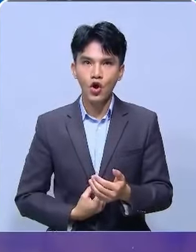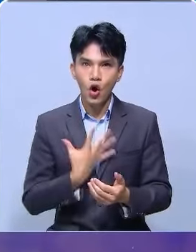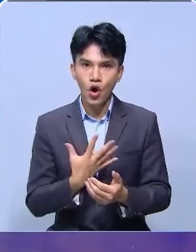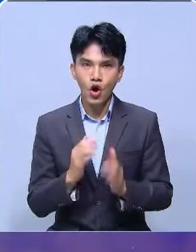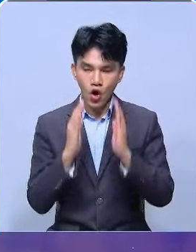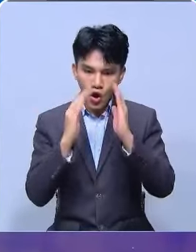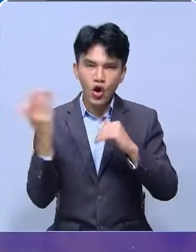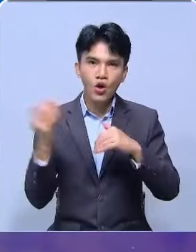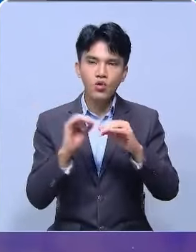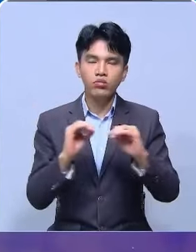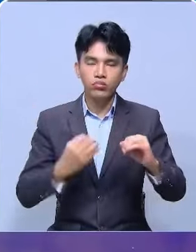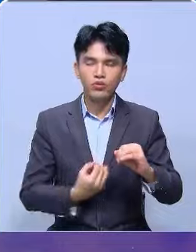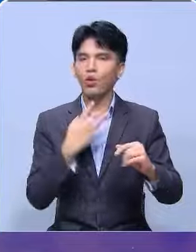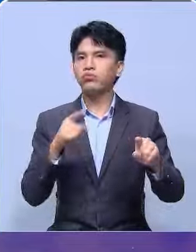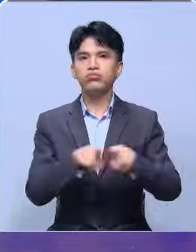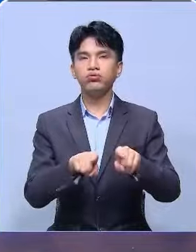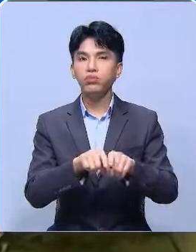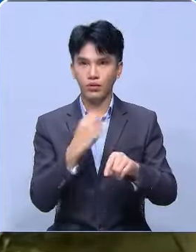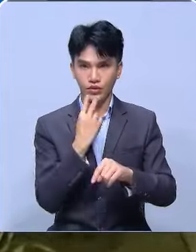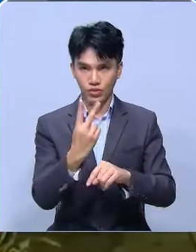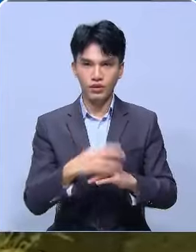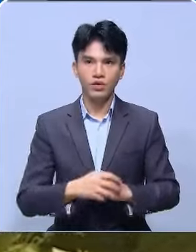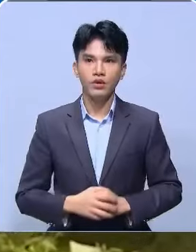ม่ได้รับเชิญก็ตกใจเหมือนกันค่ะ